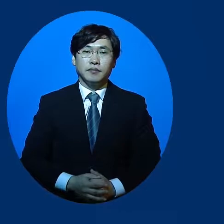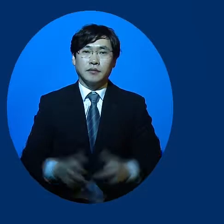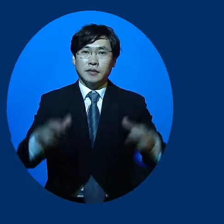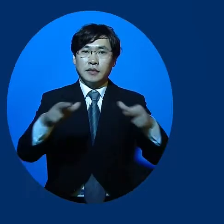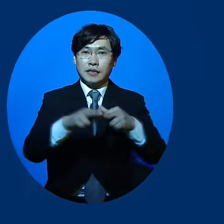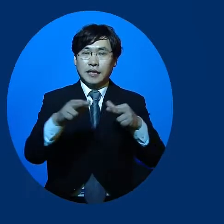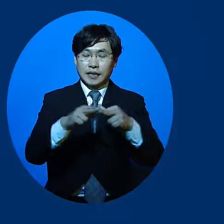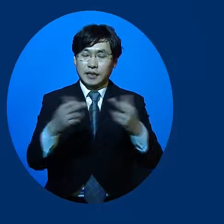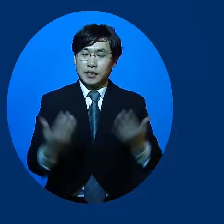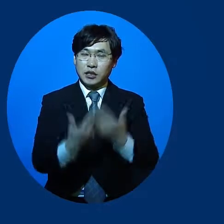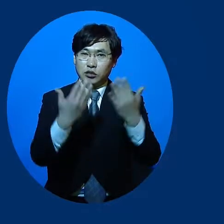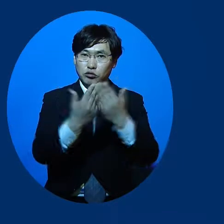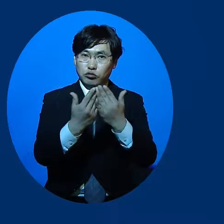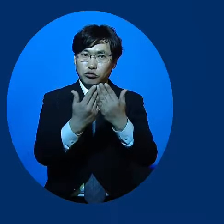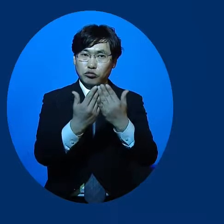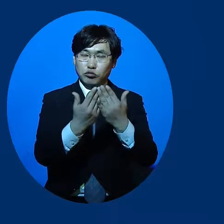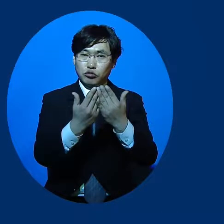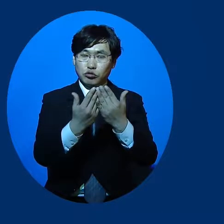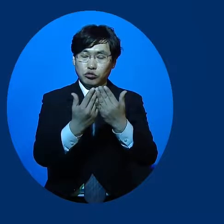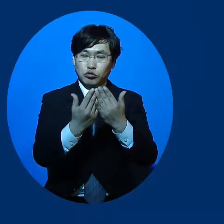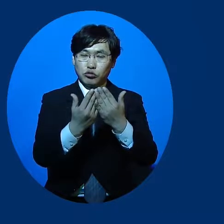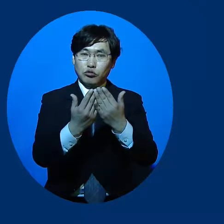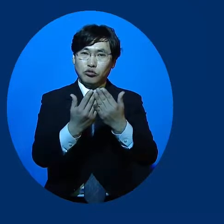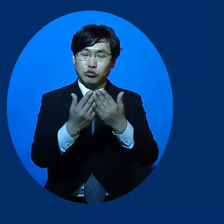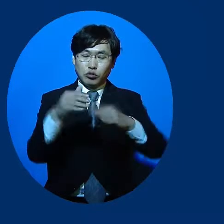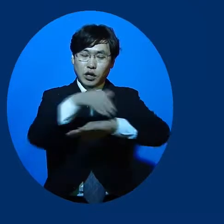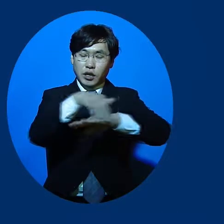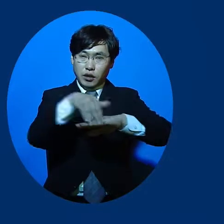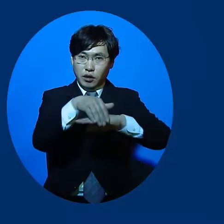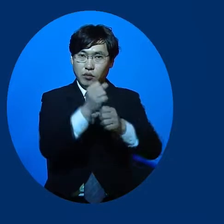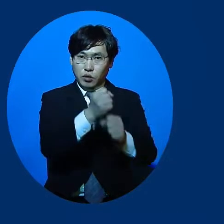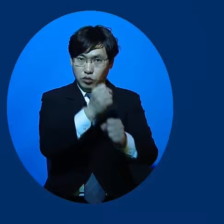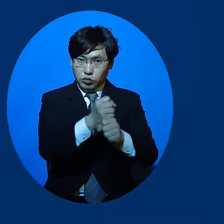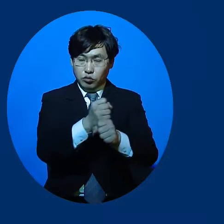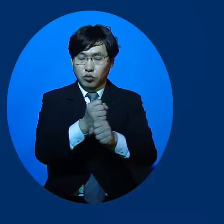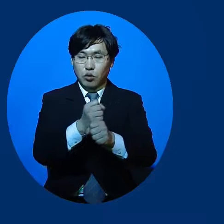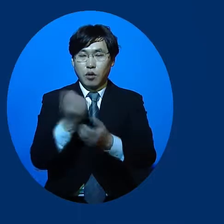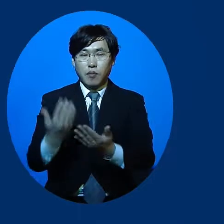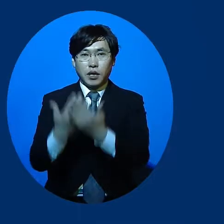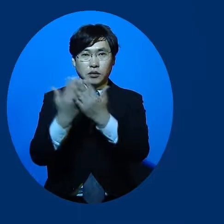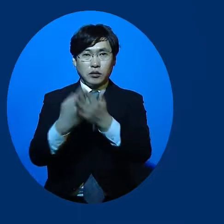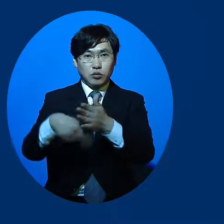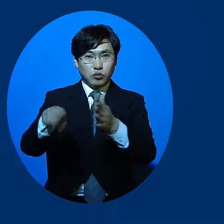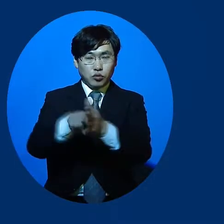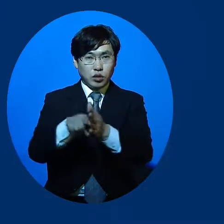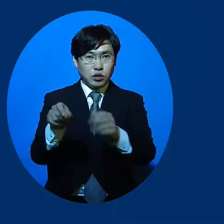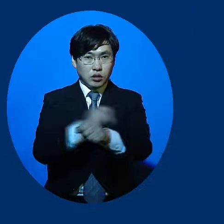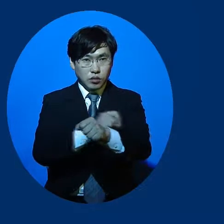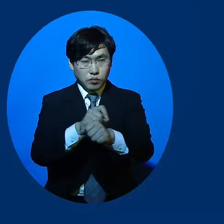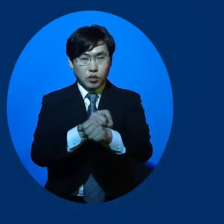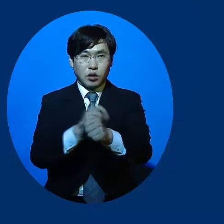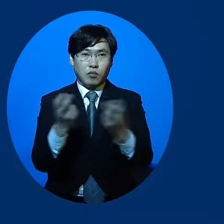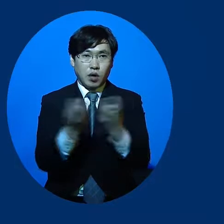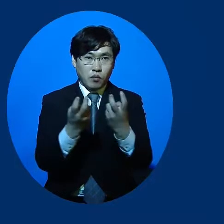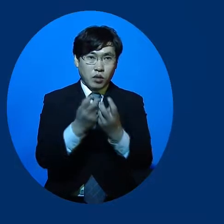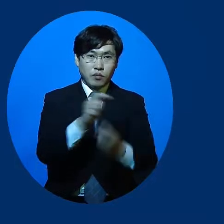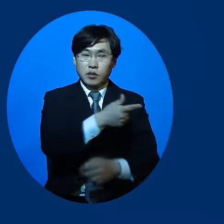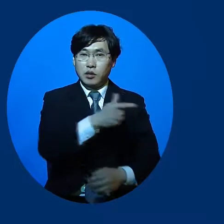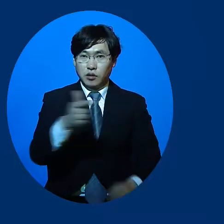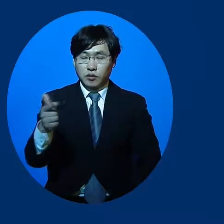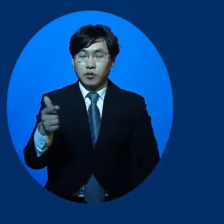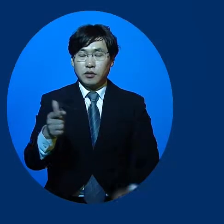체육 진흥 중장기 계획을 수립함은 물론 장애인 체육 활동의 차별 금지법 등이